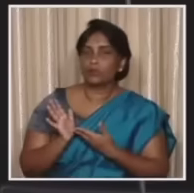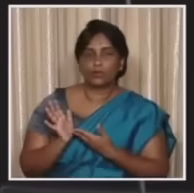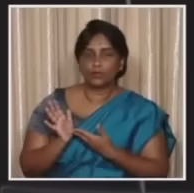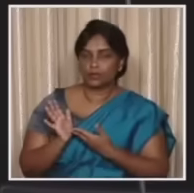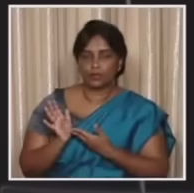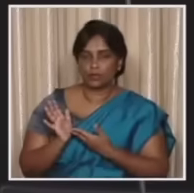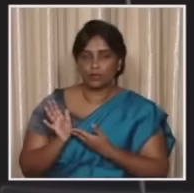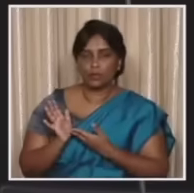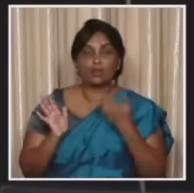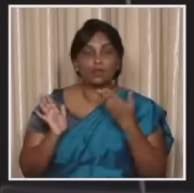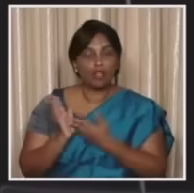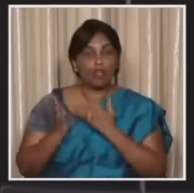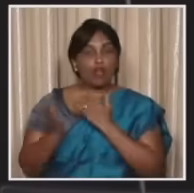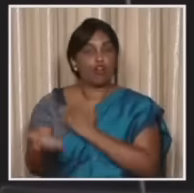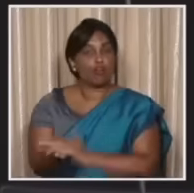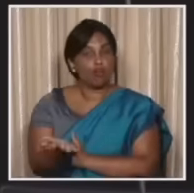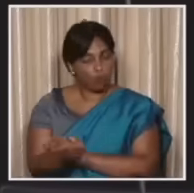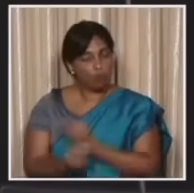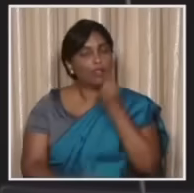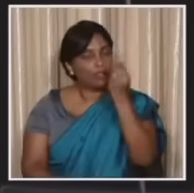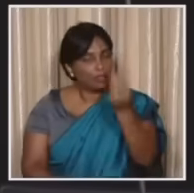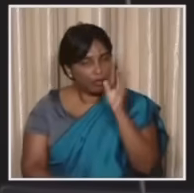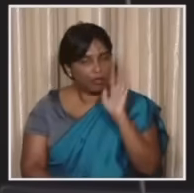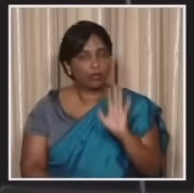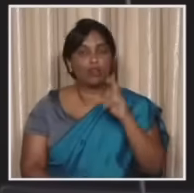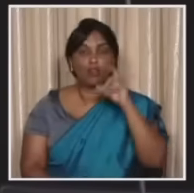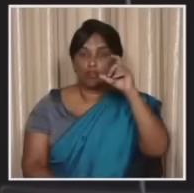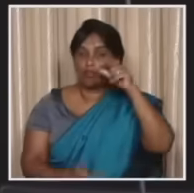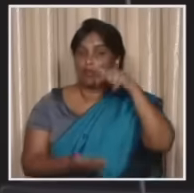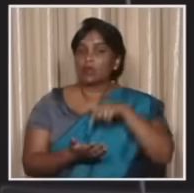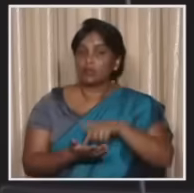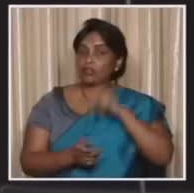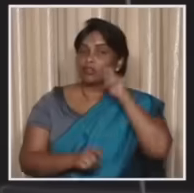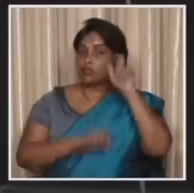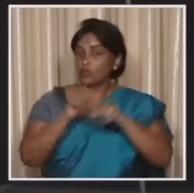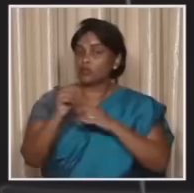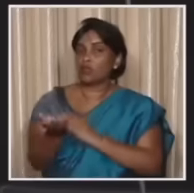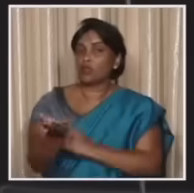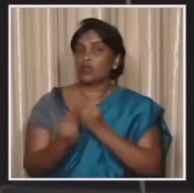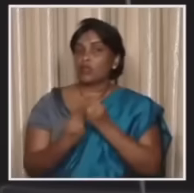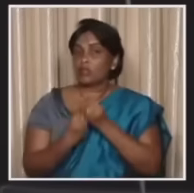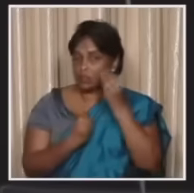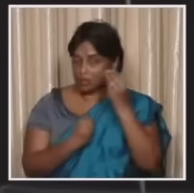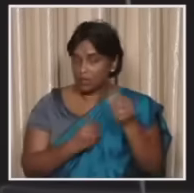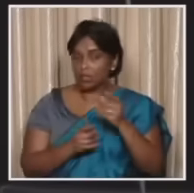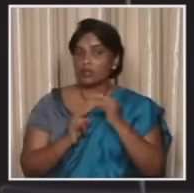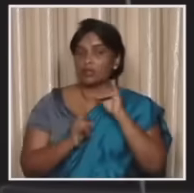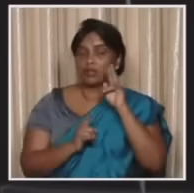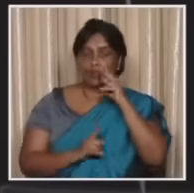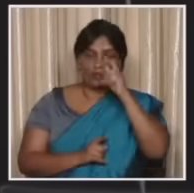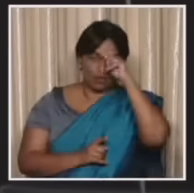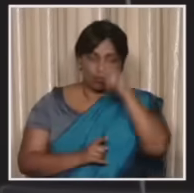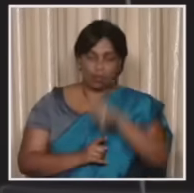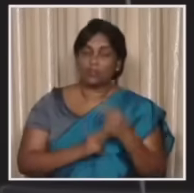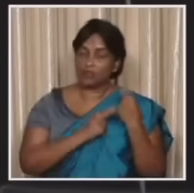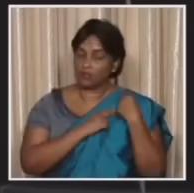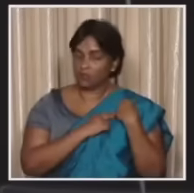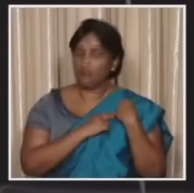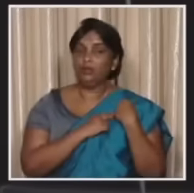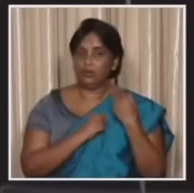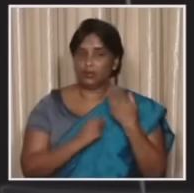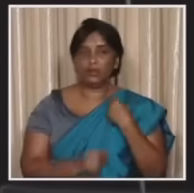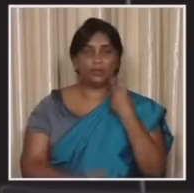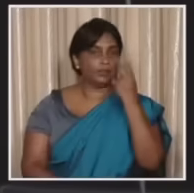කියනවනම් මේකට ඔප්පු ලබා දිය යුතුයි. කොළඹ නගරයේ ඉන්න ජනතාවට ඔප්පු ලබා දෙන්න රනිල් වික්‍රමසිංහ ඇමතුමා බැඳිලා ඉන්නවා.